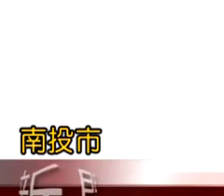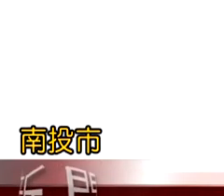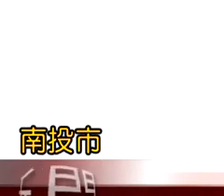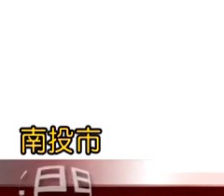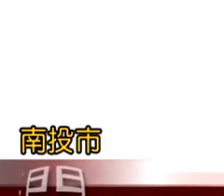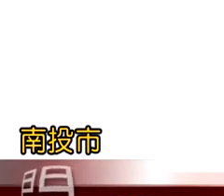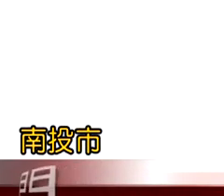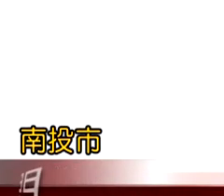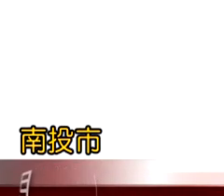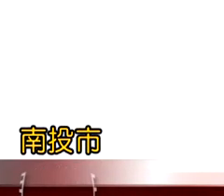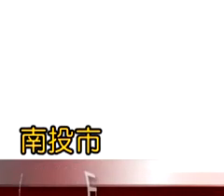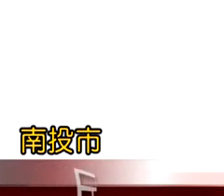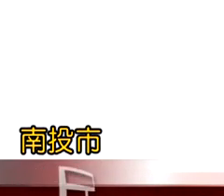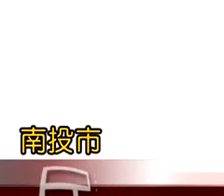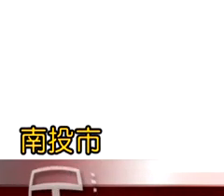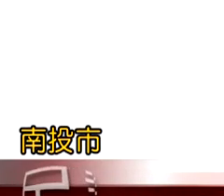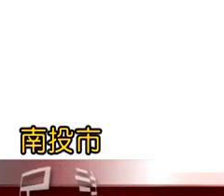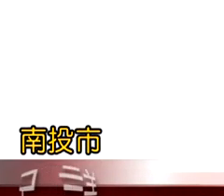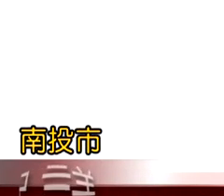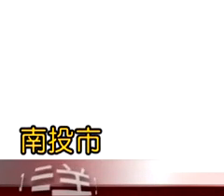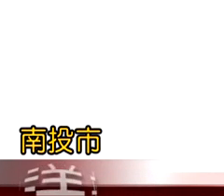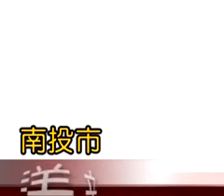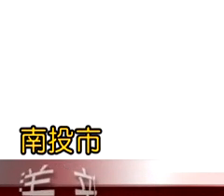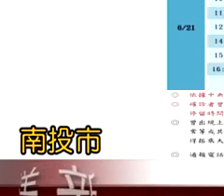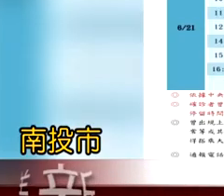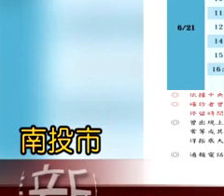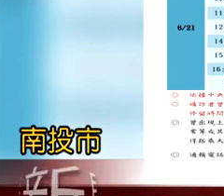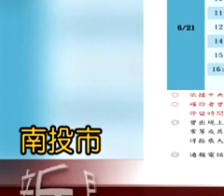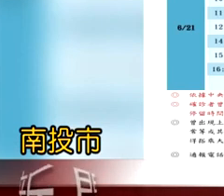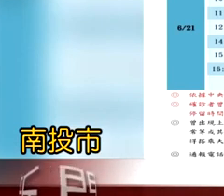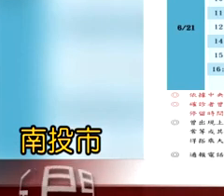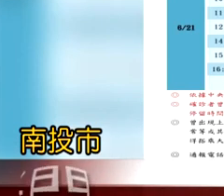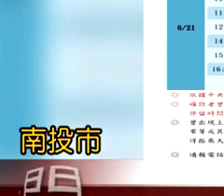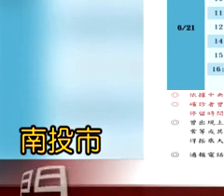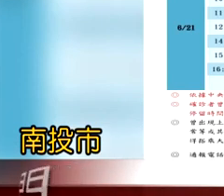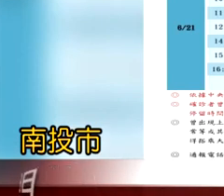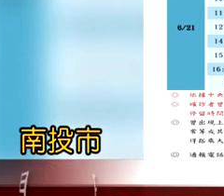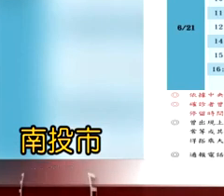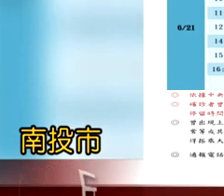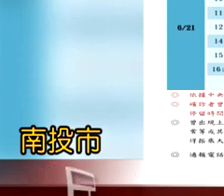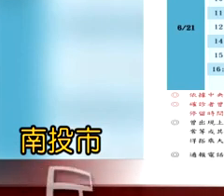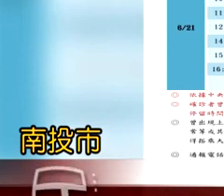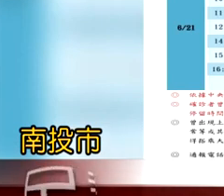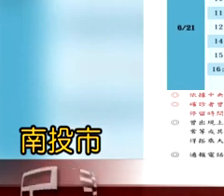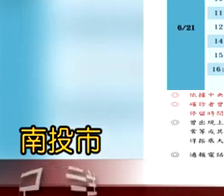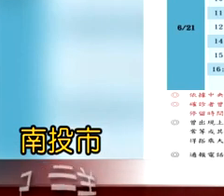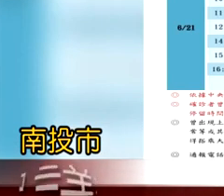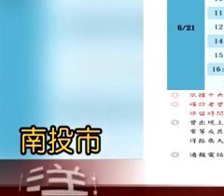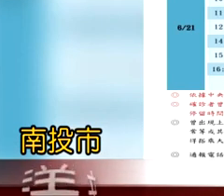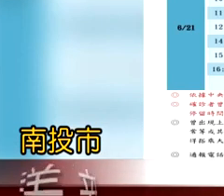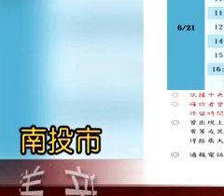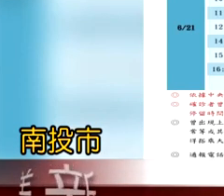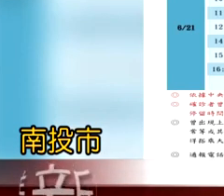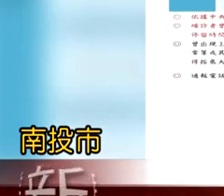的一个法会里面哈，那接触的人是只有一位，